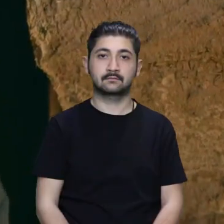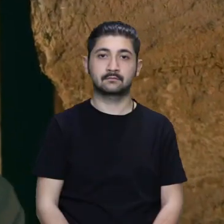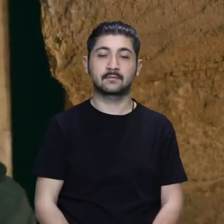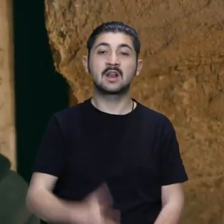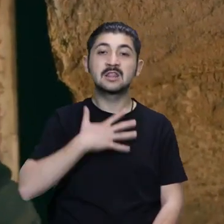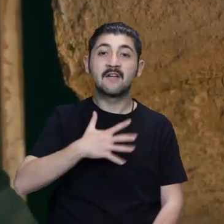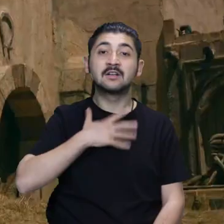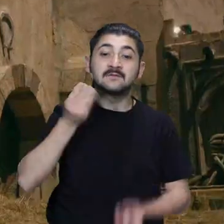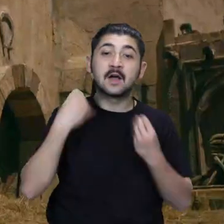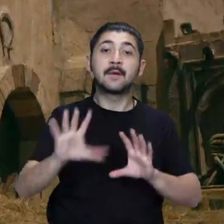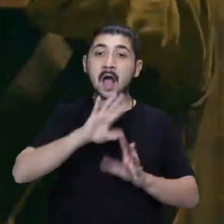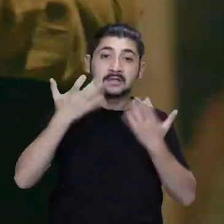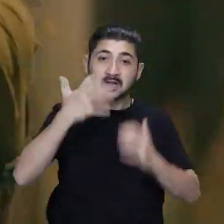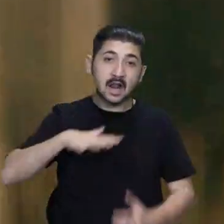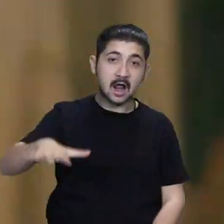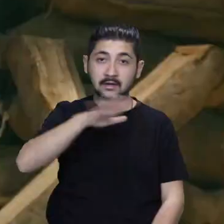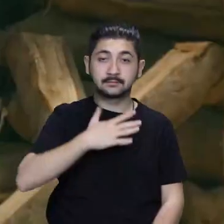Nefes aldırmayın aslanlar!